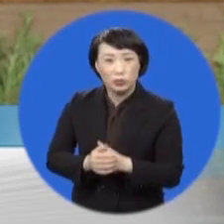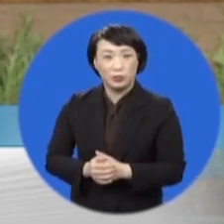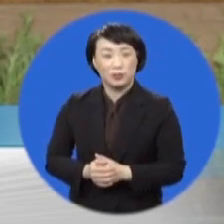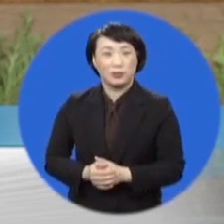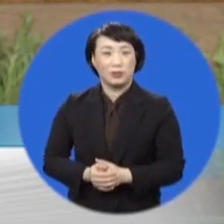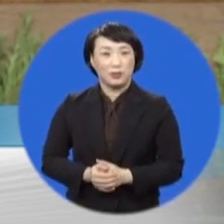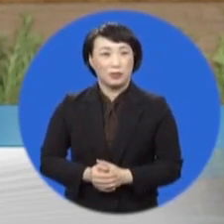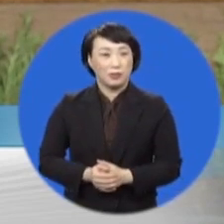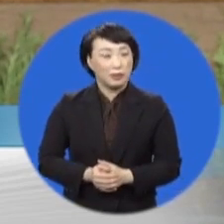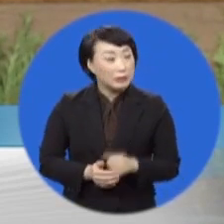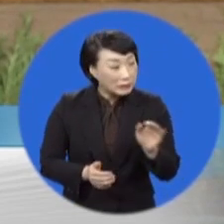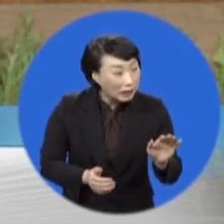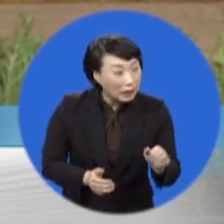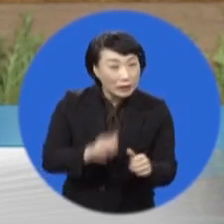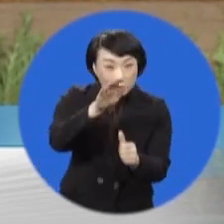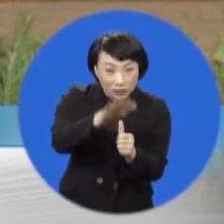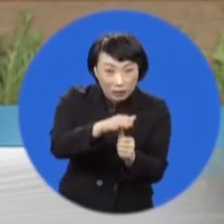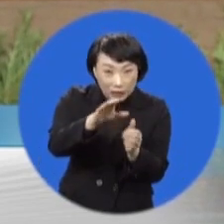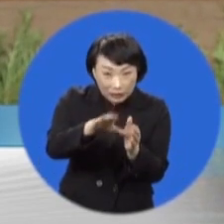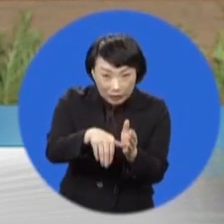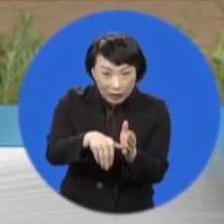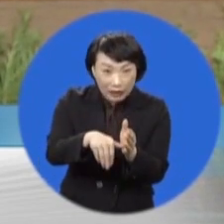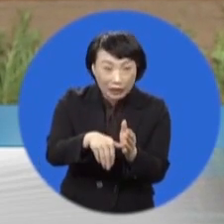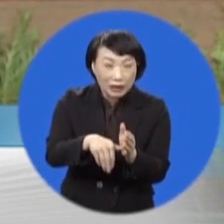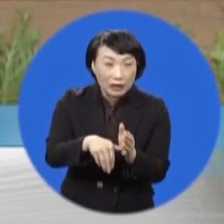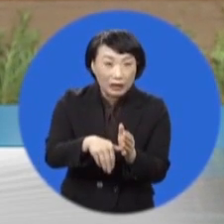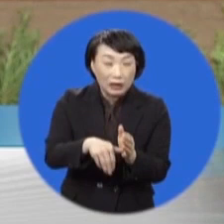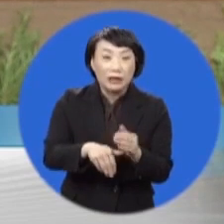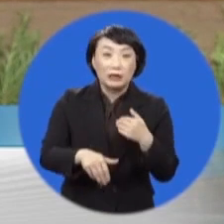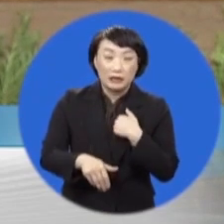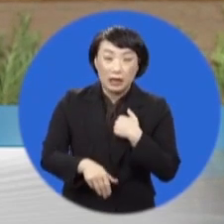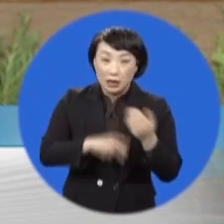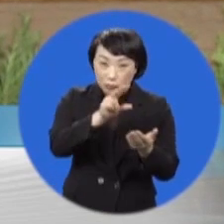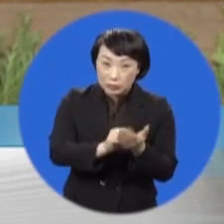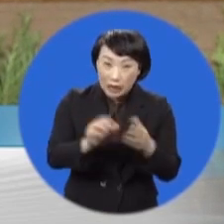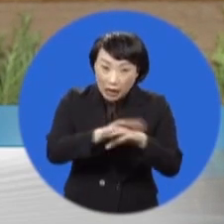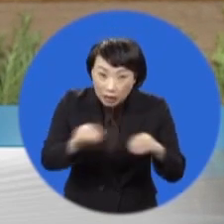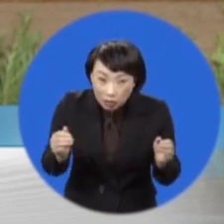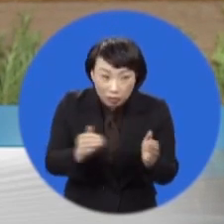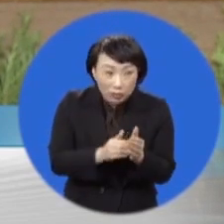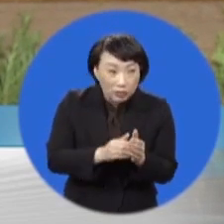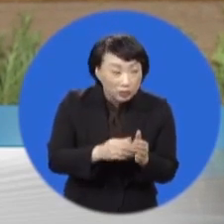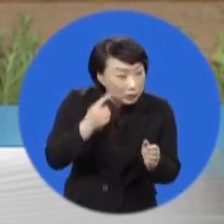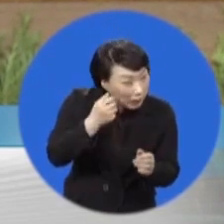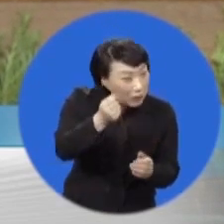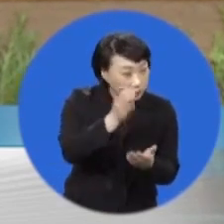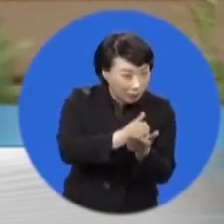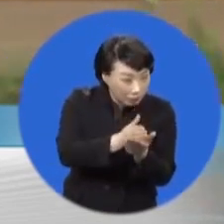예 기도 받은 퇴 내가 문제가 해결된다고 생각하지